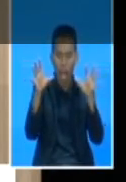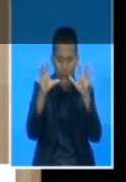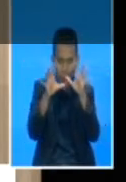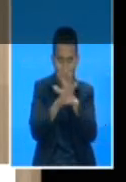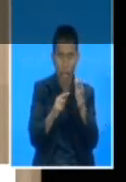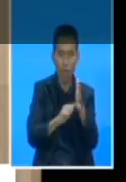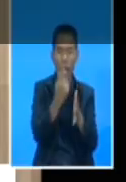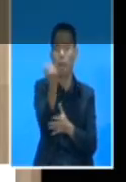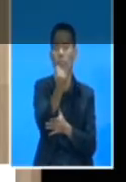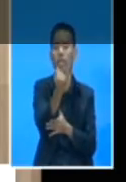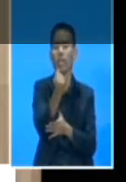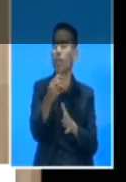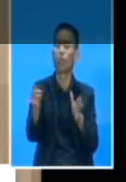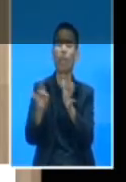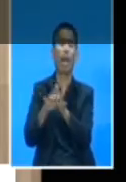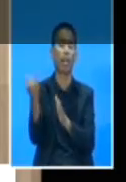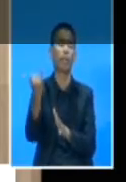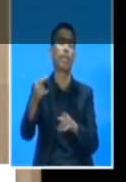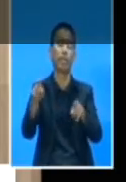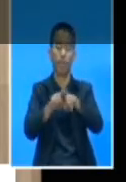าน